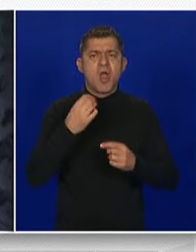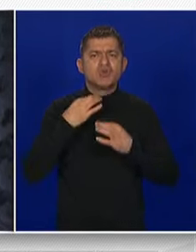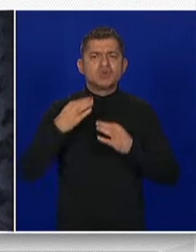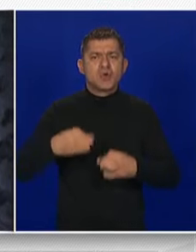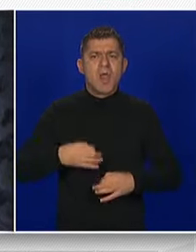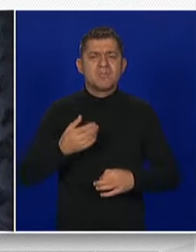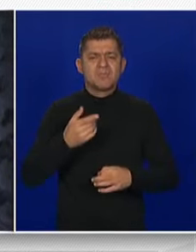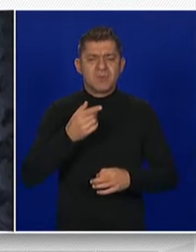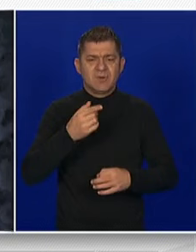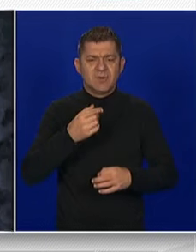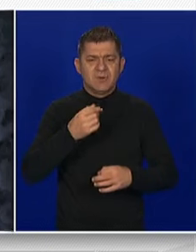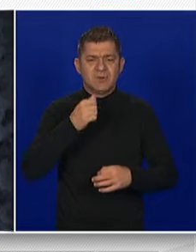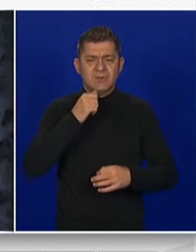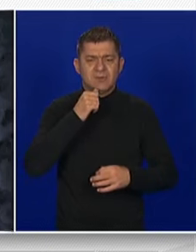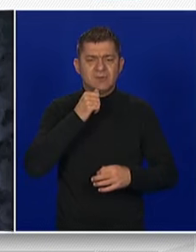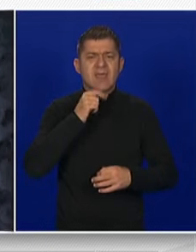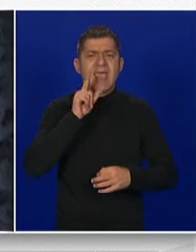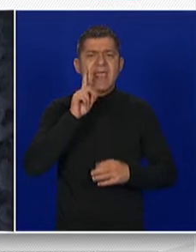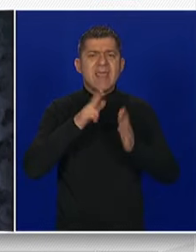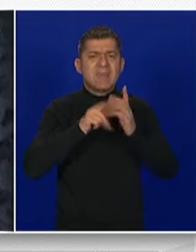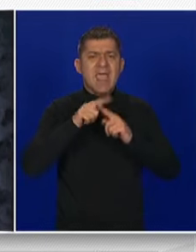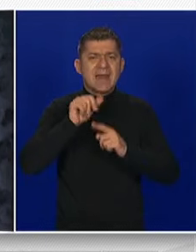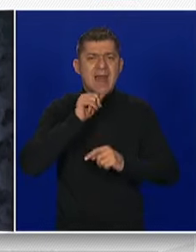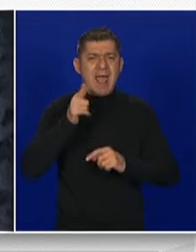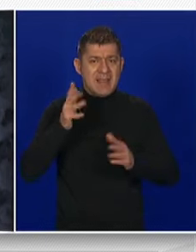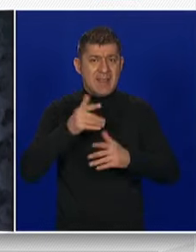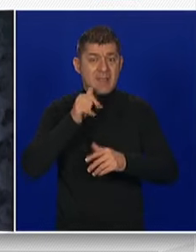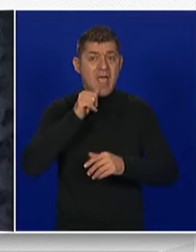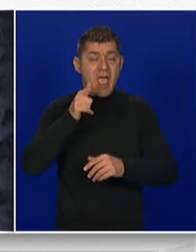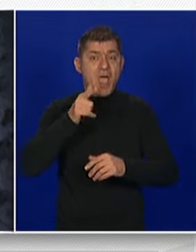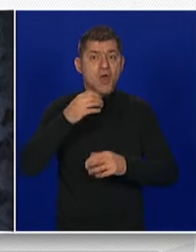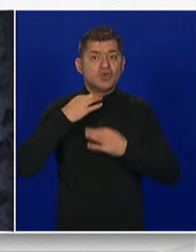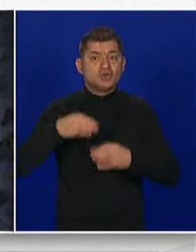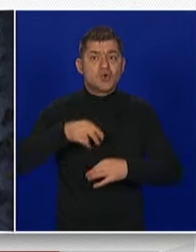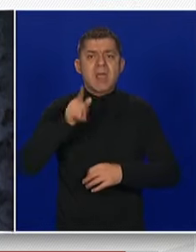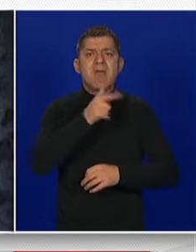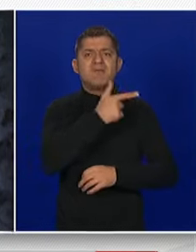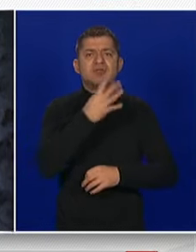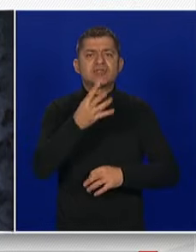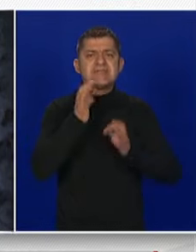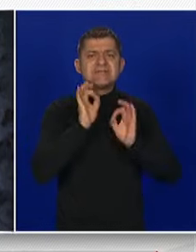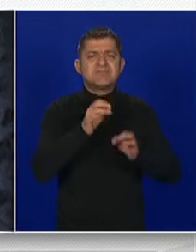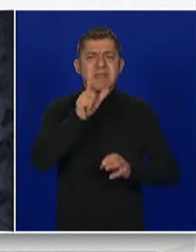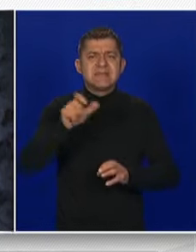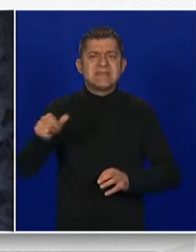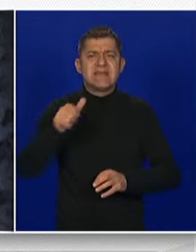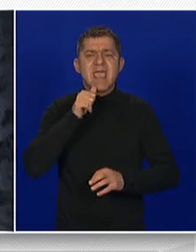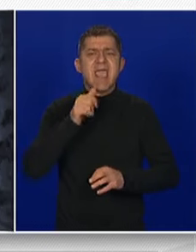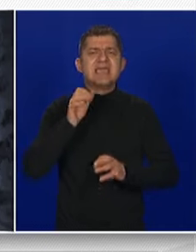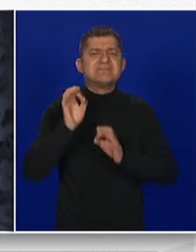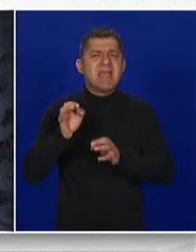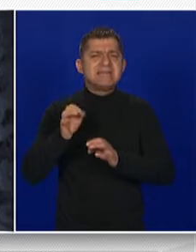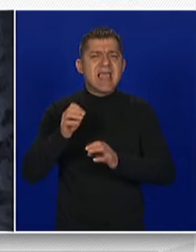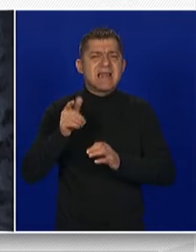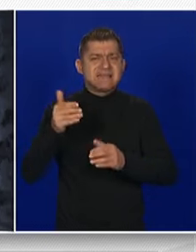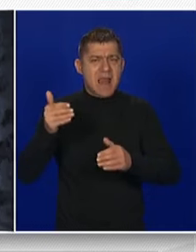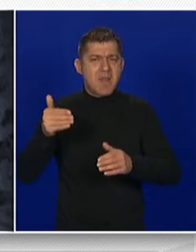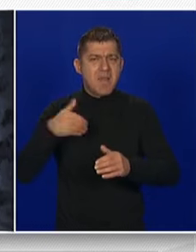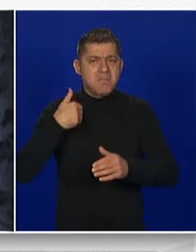internoj, znamo da u Slavonskom Brodu recimo imamo 24 specijalista i 19 specijalizanata interne i da nitko